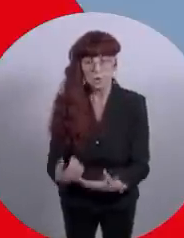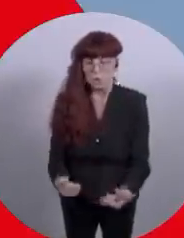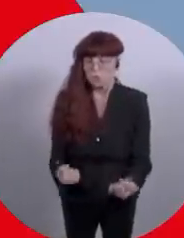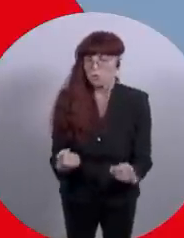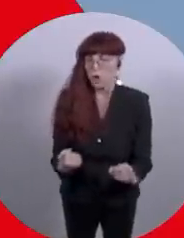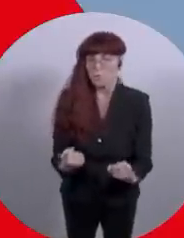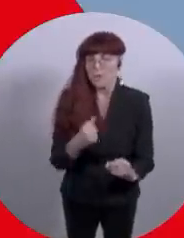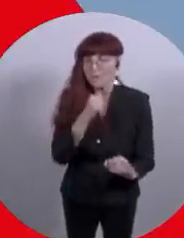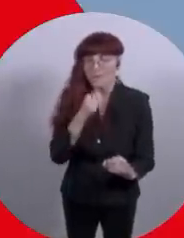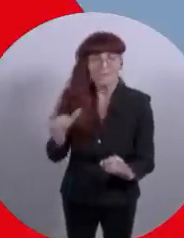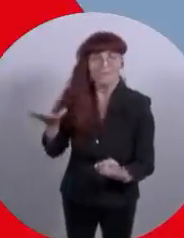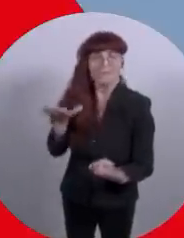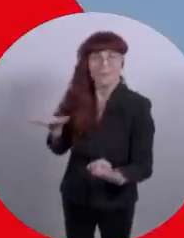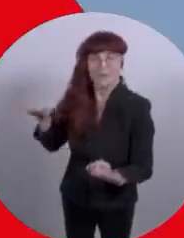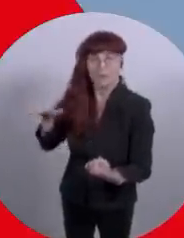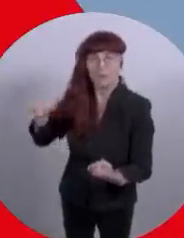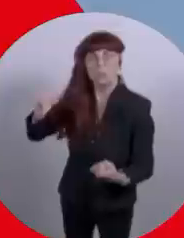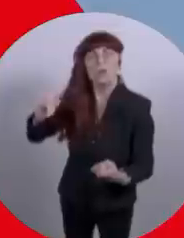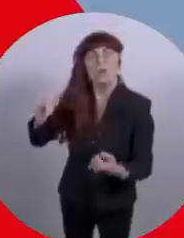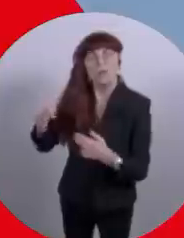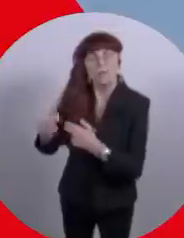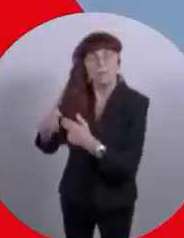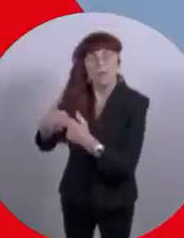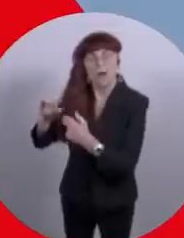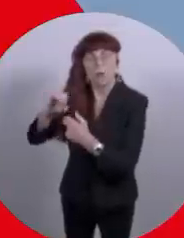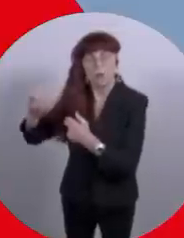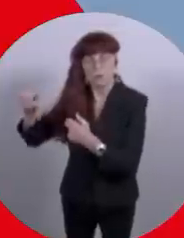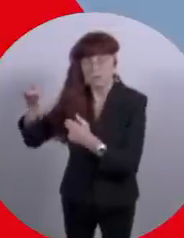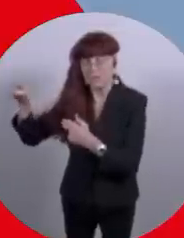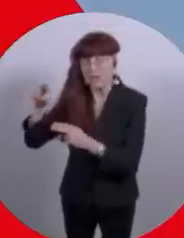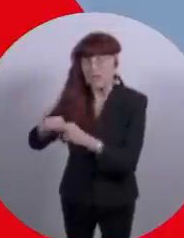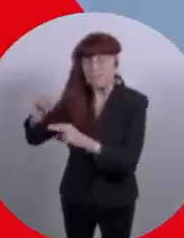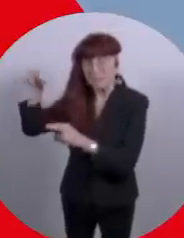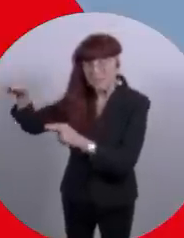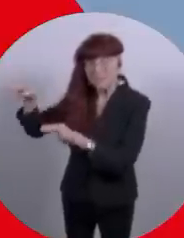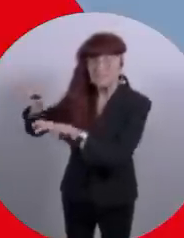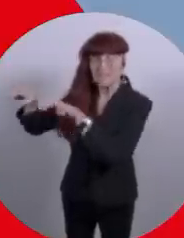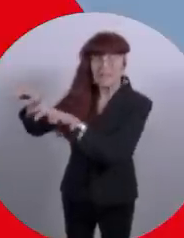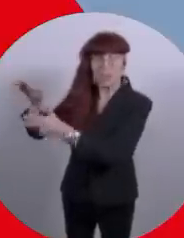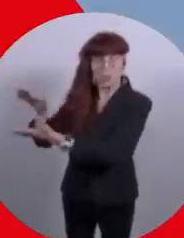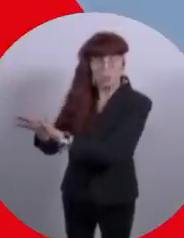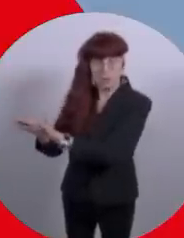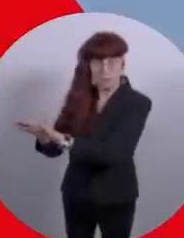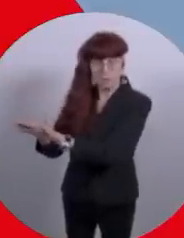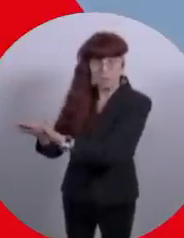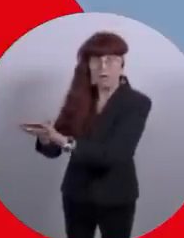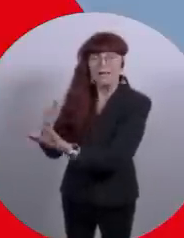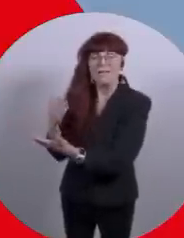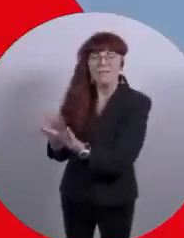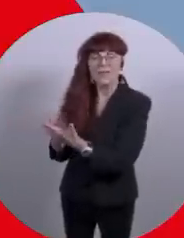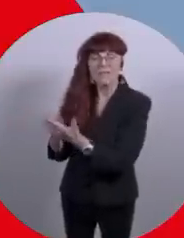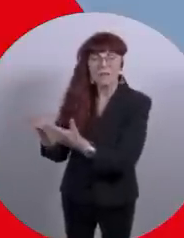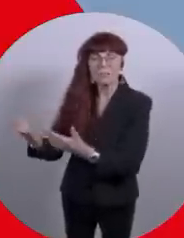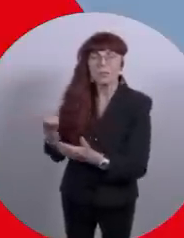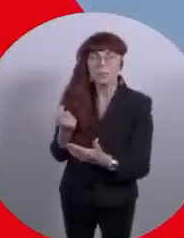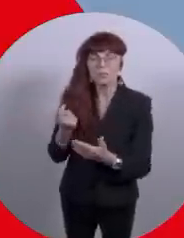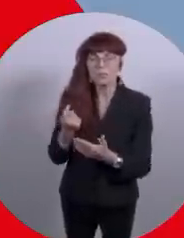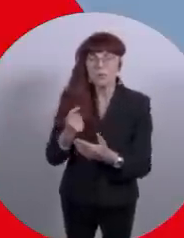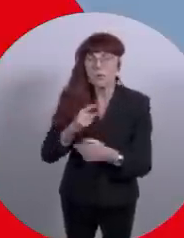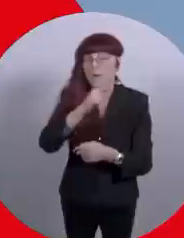in der Region Nahost ist möglich solange dieses Regime existiert das führt dazu dass